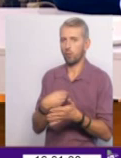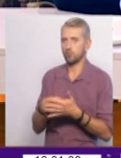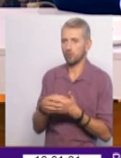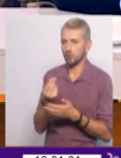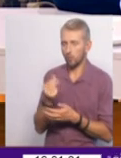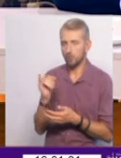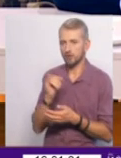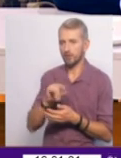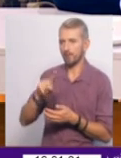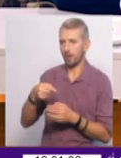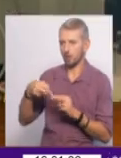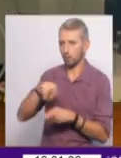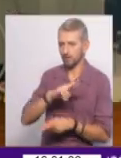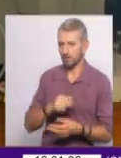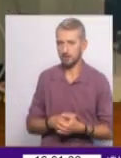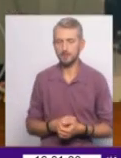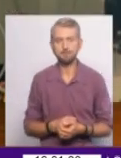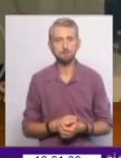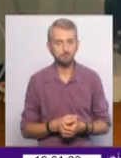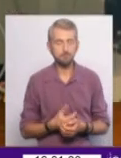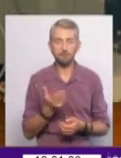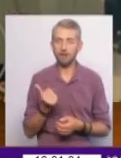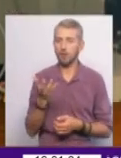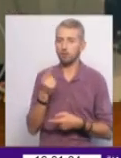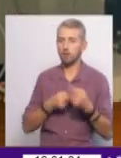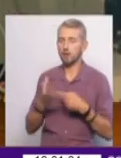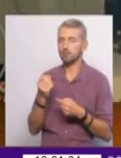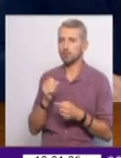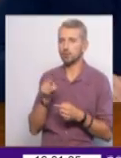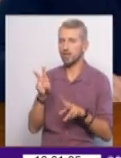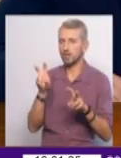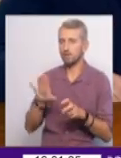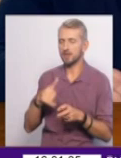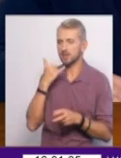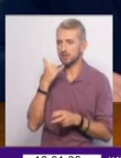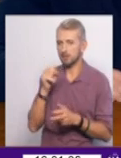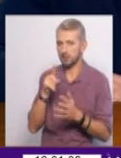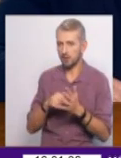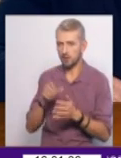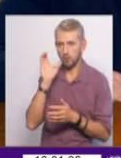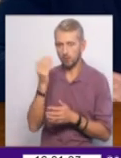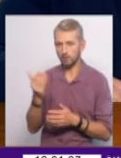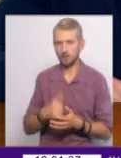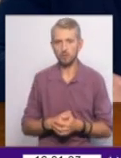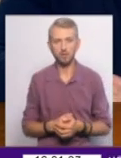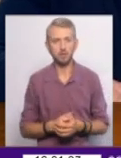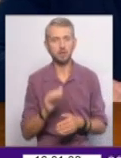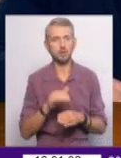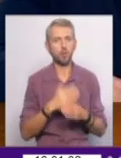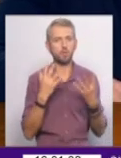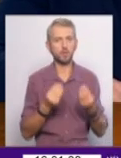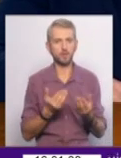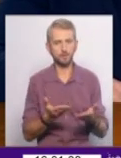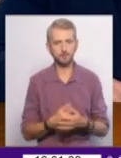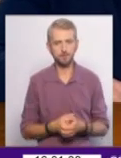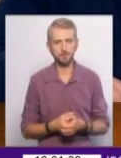звичайно, вимагати компенсації. Так. Так, повернемось ще до цієї теми після запитання. Слухаємо. Добрий день. Доброго дня, пане. Доброго